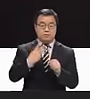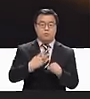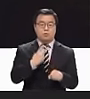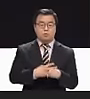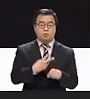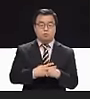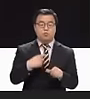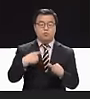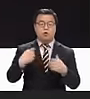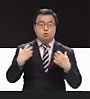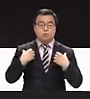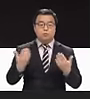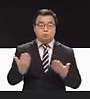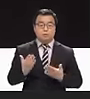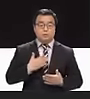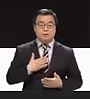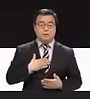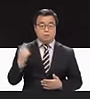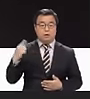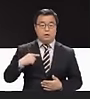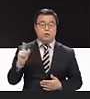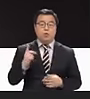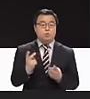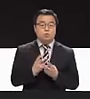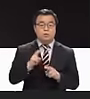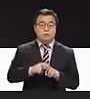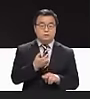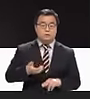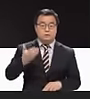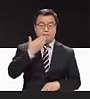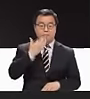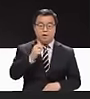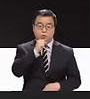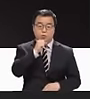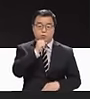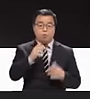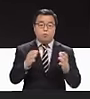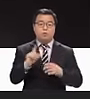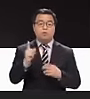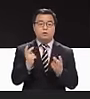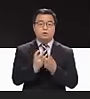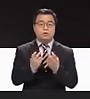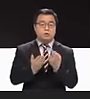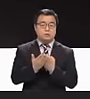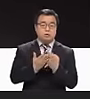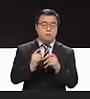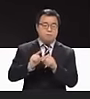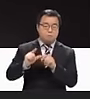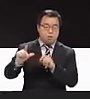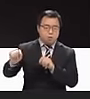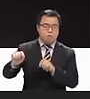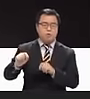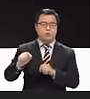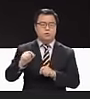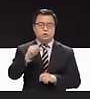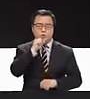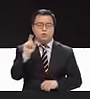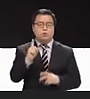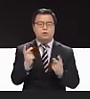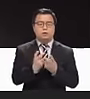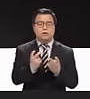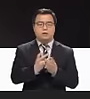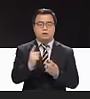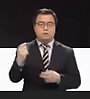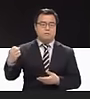근무하니까 와가지고 어떻게 하면 승진할 수 있어요? 어떻게 하면 점수 모을 수 있어요? 그거 뭐 격지 점수 이거 어떻게 하면 들어? 이런 얘기만 노래를 하는 거예요. 애들